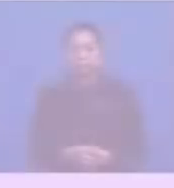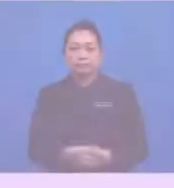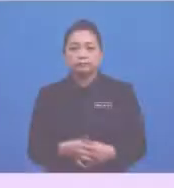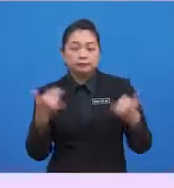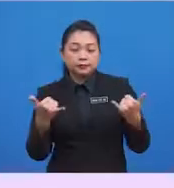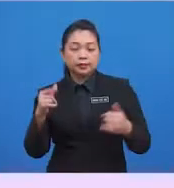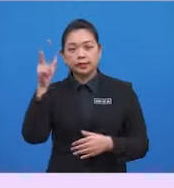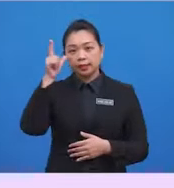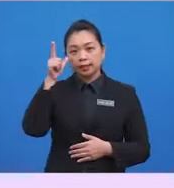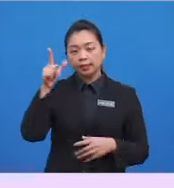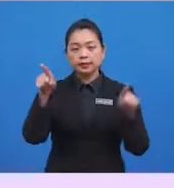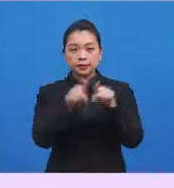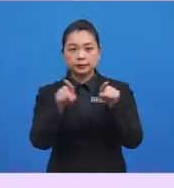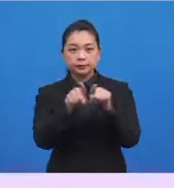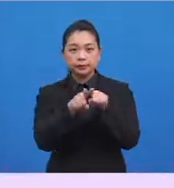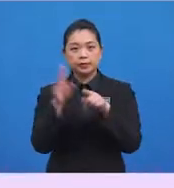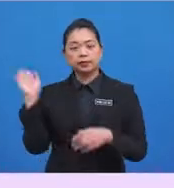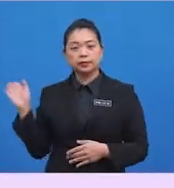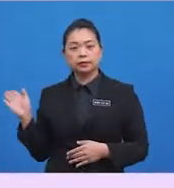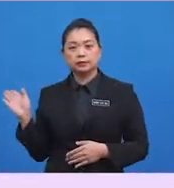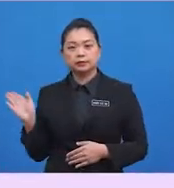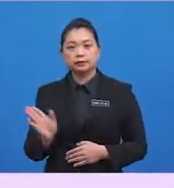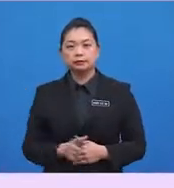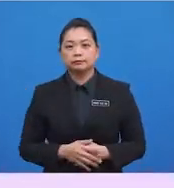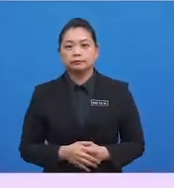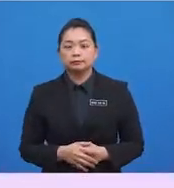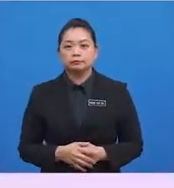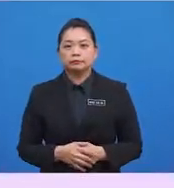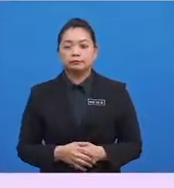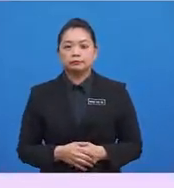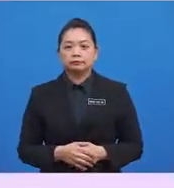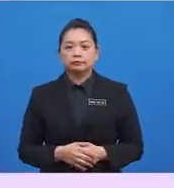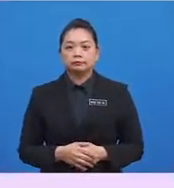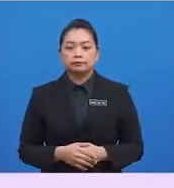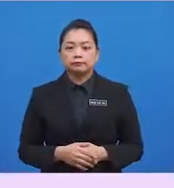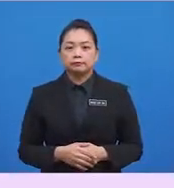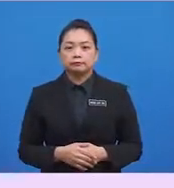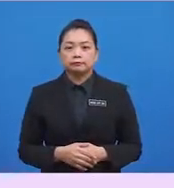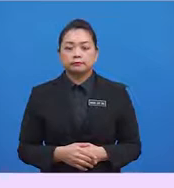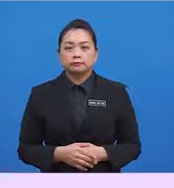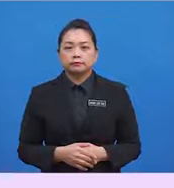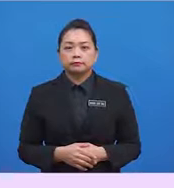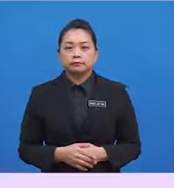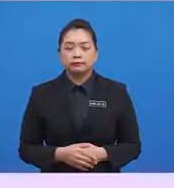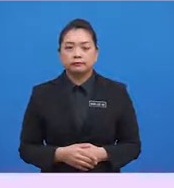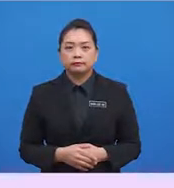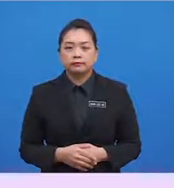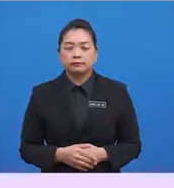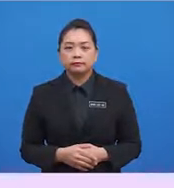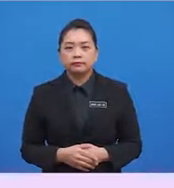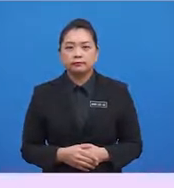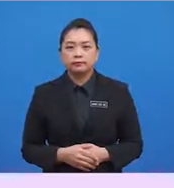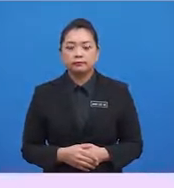Mari kita lihat sama-sama paparan skrin. Sebelum cikgu kupaskan satu persatu ciri-ciri